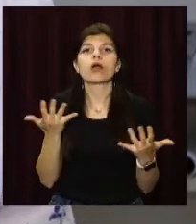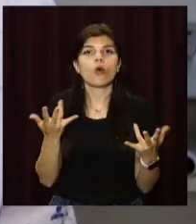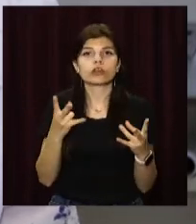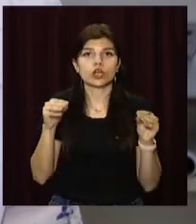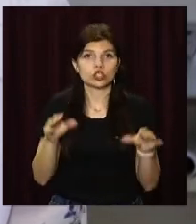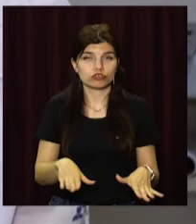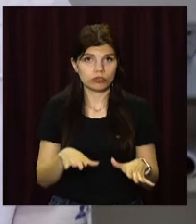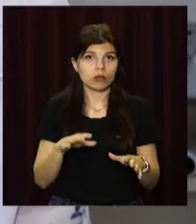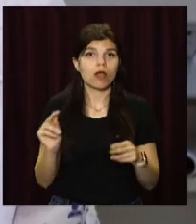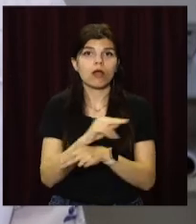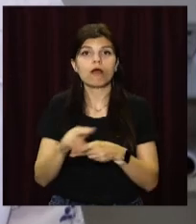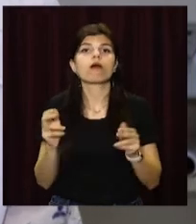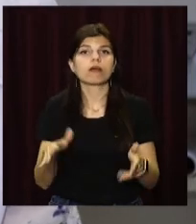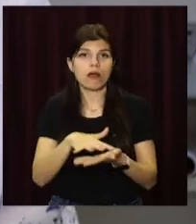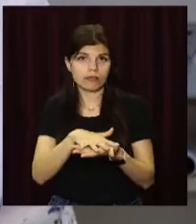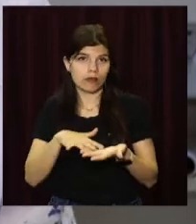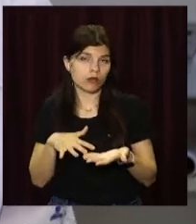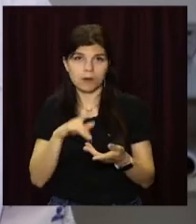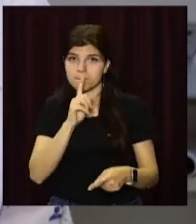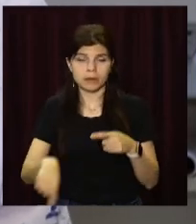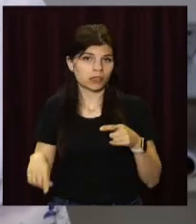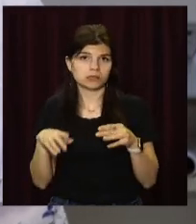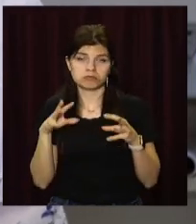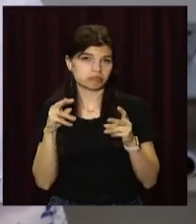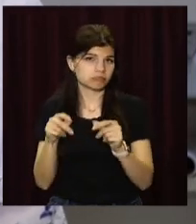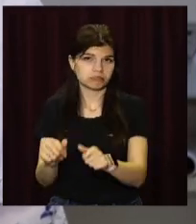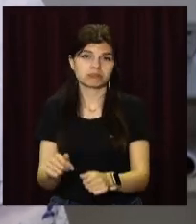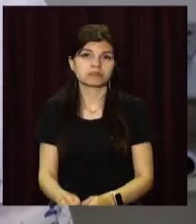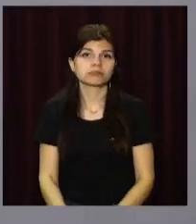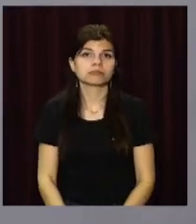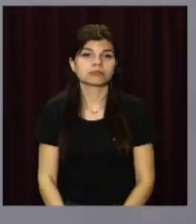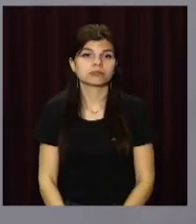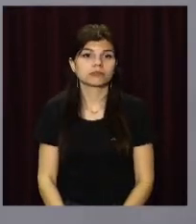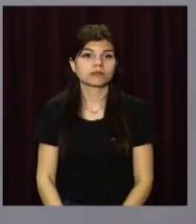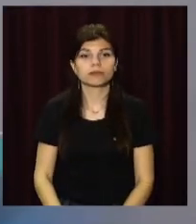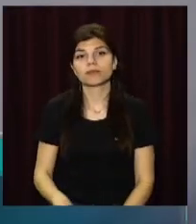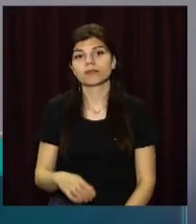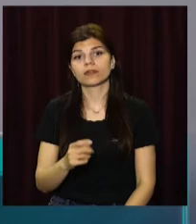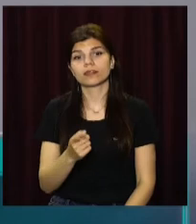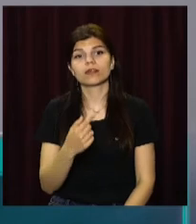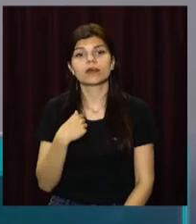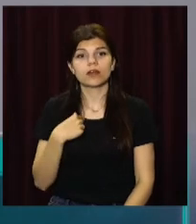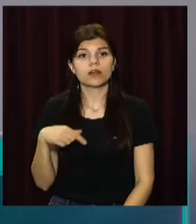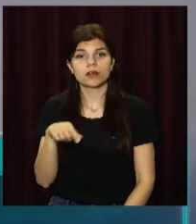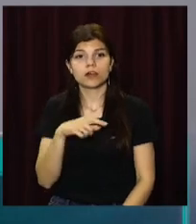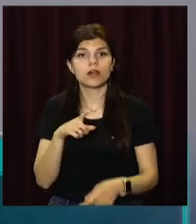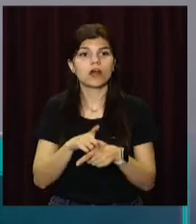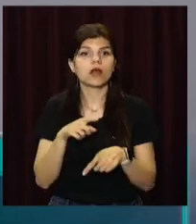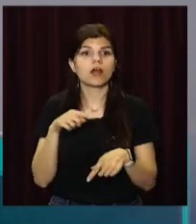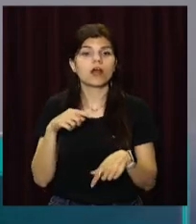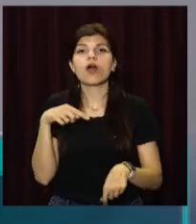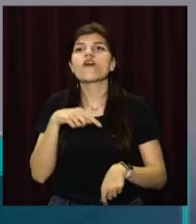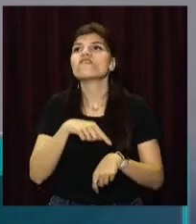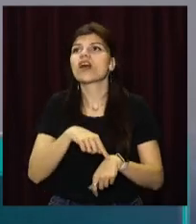потрібно прийняти. І в дальнішому оперативно вже займаються ліченням пацієнта. Я майже не відчув, що якийсь там час